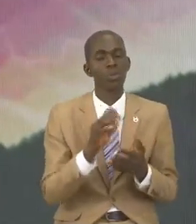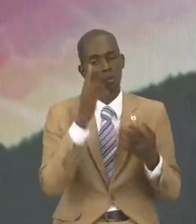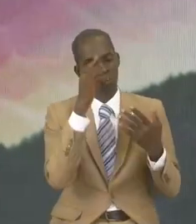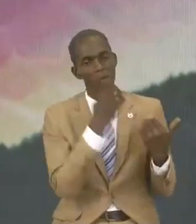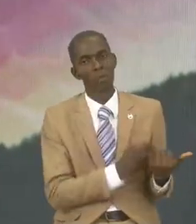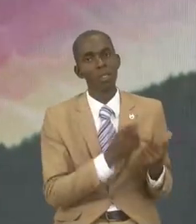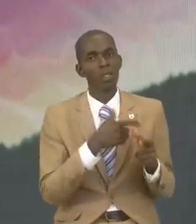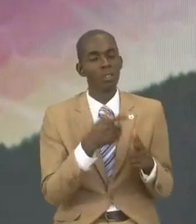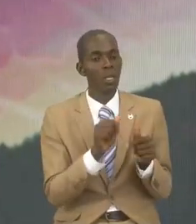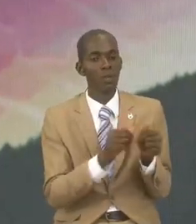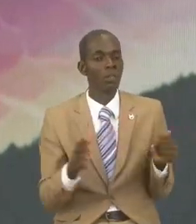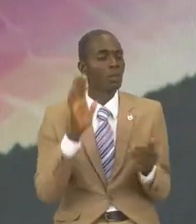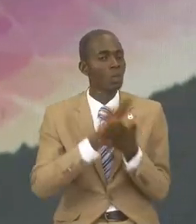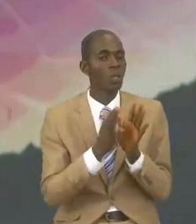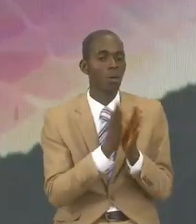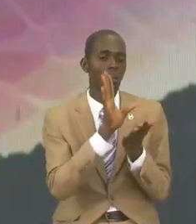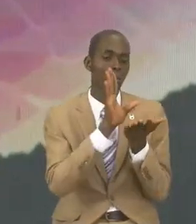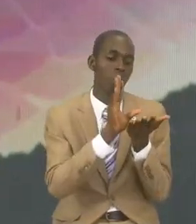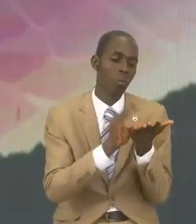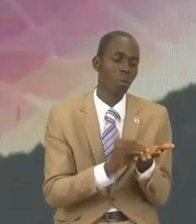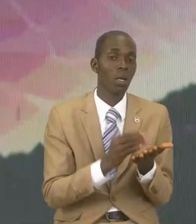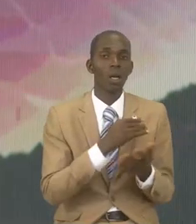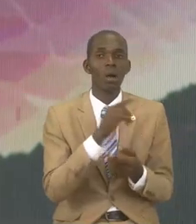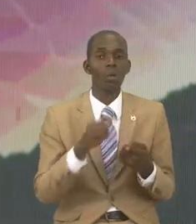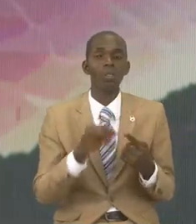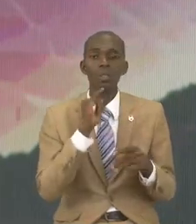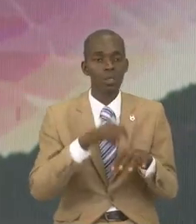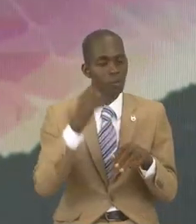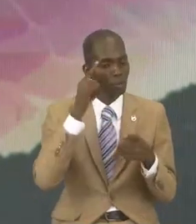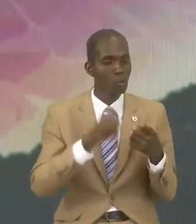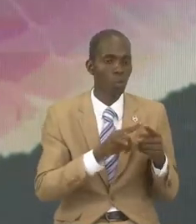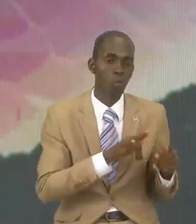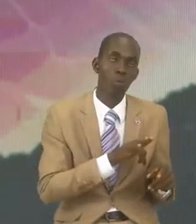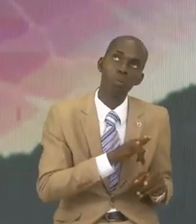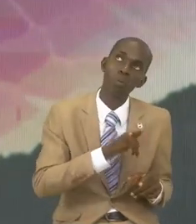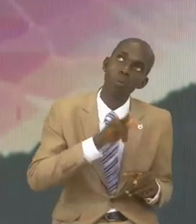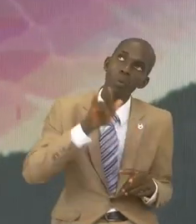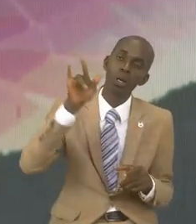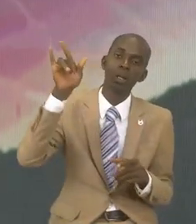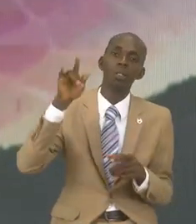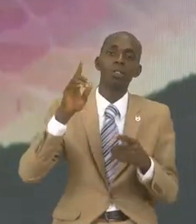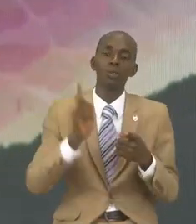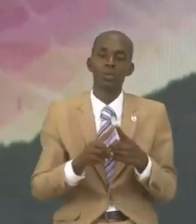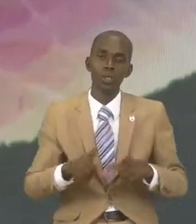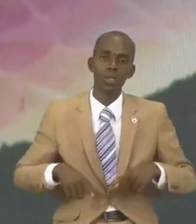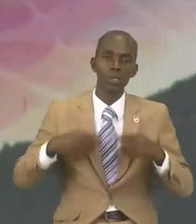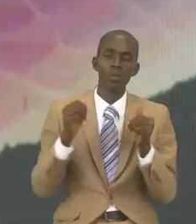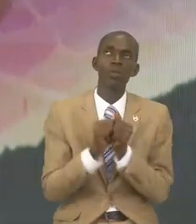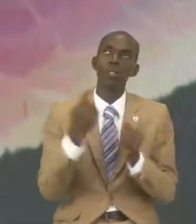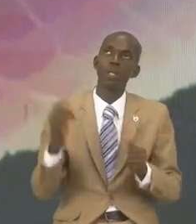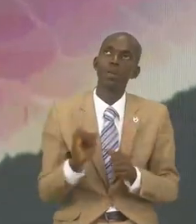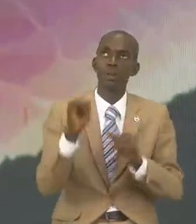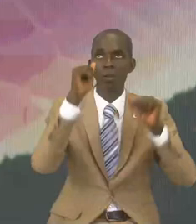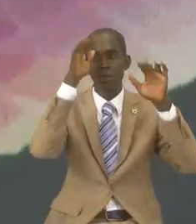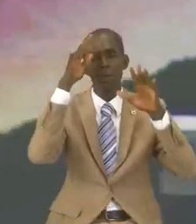va s'effondrer. Et quand le moment viendra de monter et d'aller vivre avec le Père Céleste